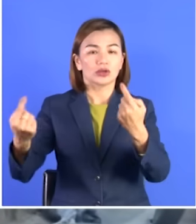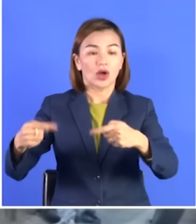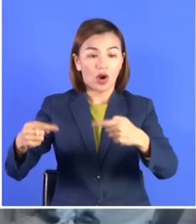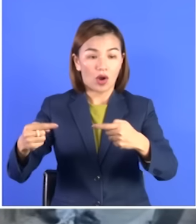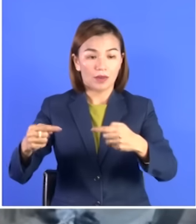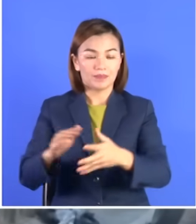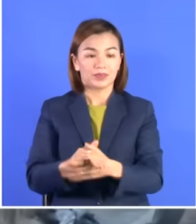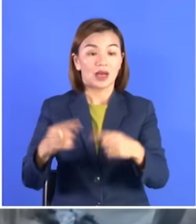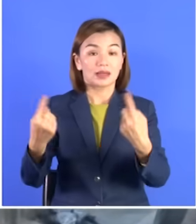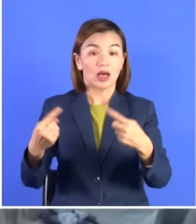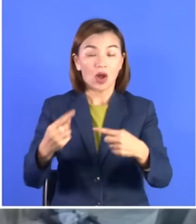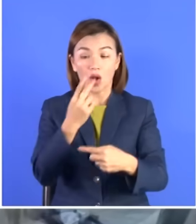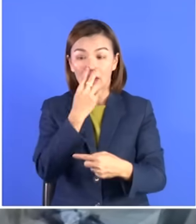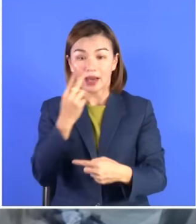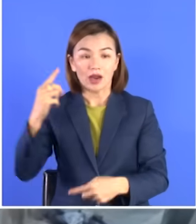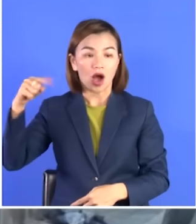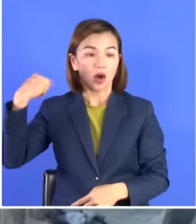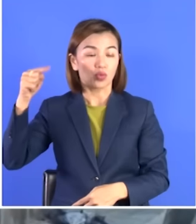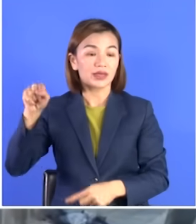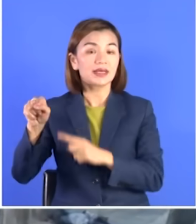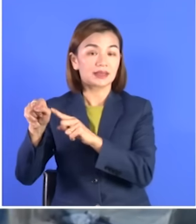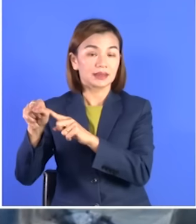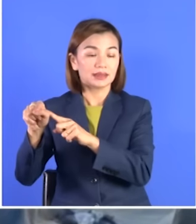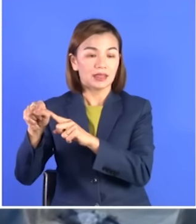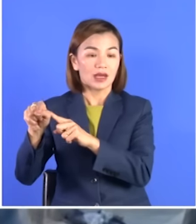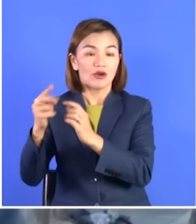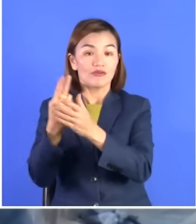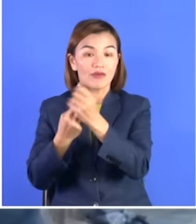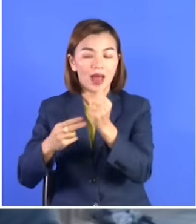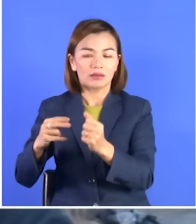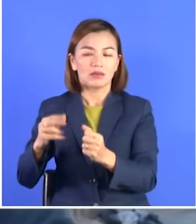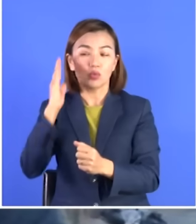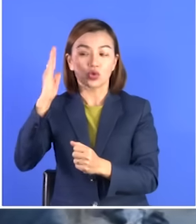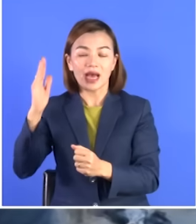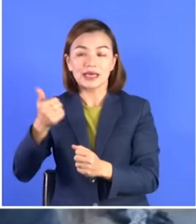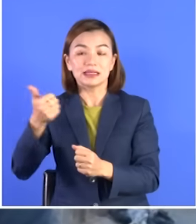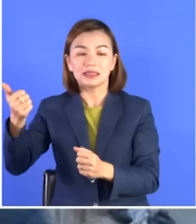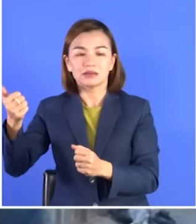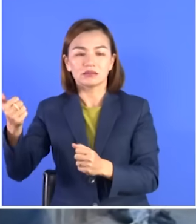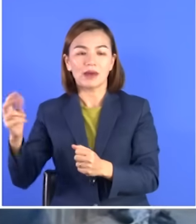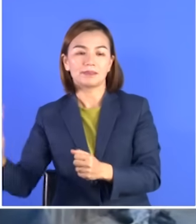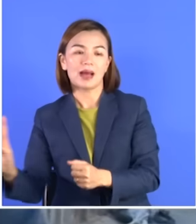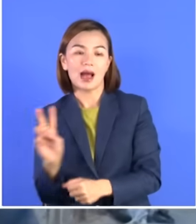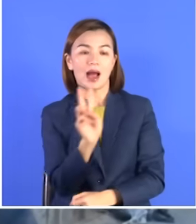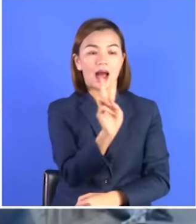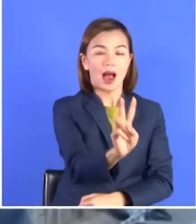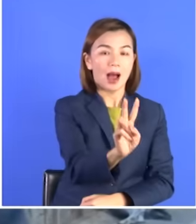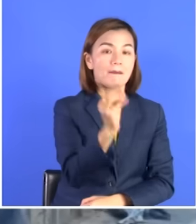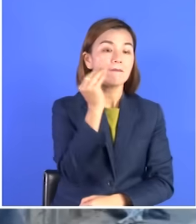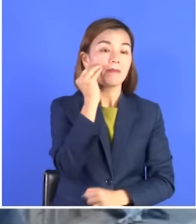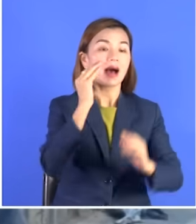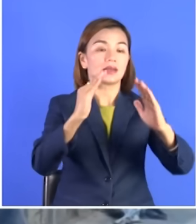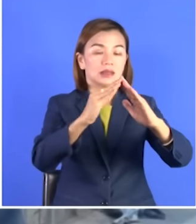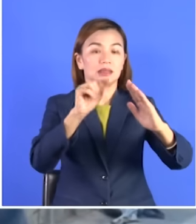เพราะจับได้ว่าแฟนสาวเนี่ยพาผู้ชายคนอื่นเข้าบ้านนี่นี่จับได้เลยเพราะว่าแฟนสาวเนี่ยพาชายอื่นนี่เข้า